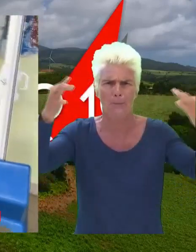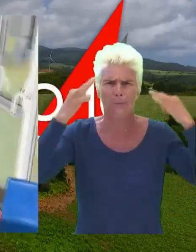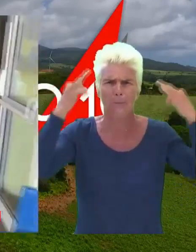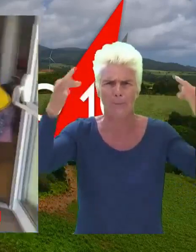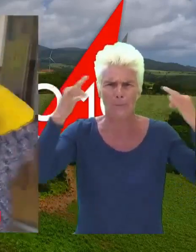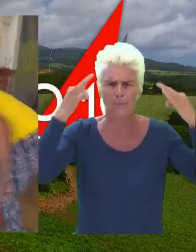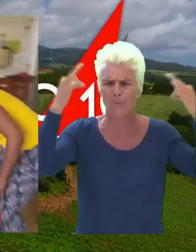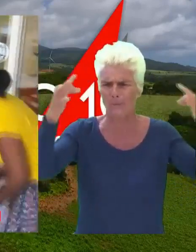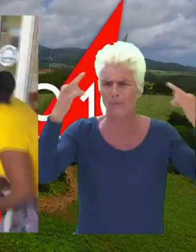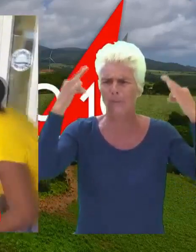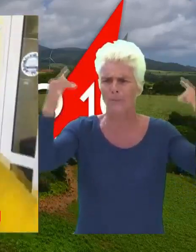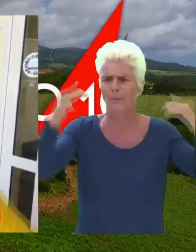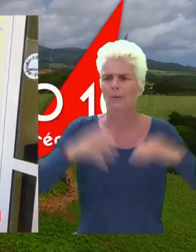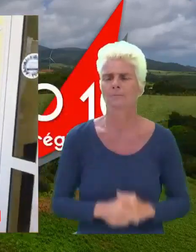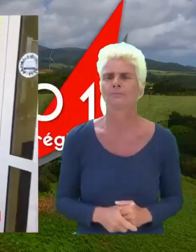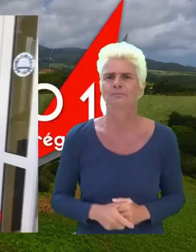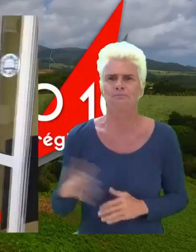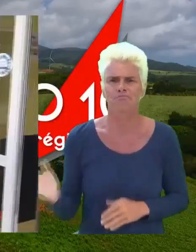d'agonia